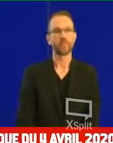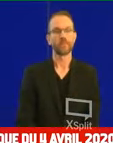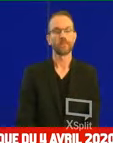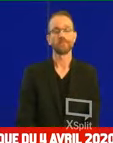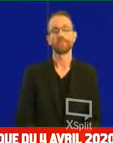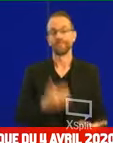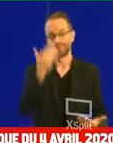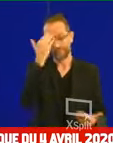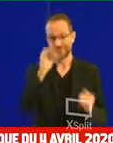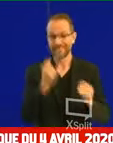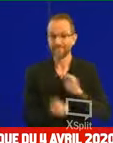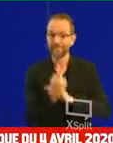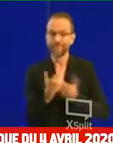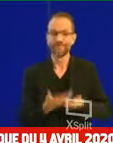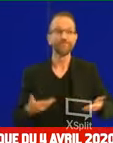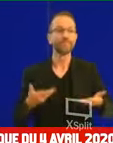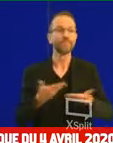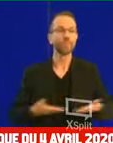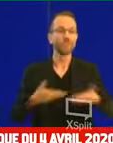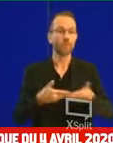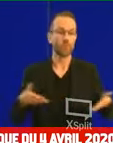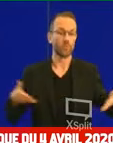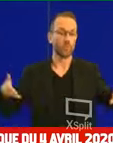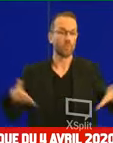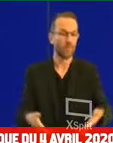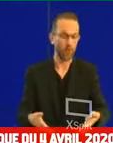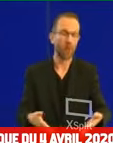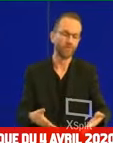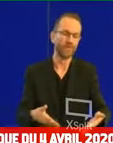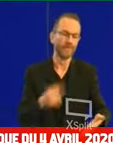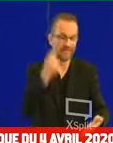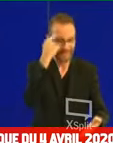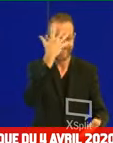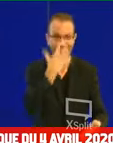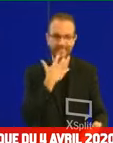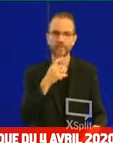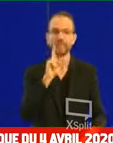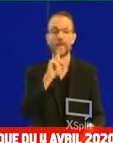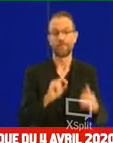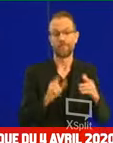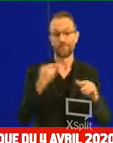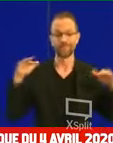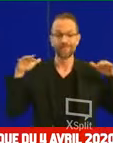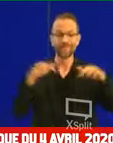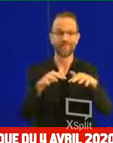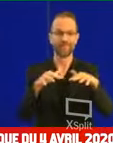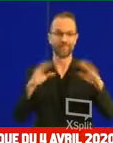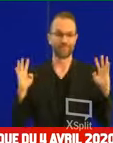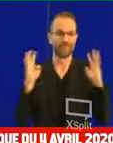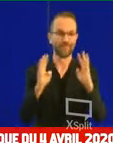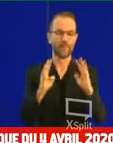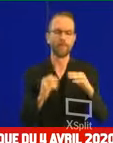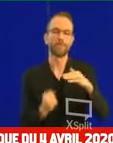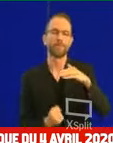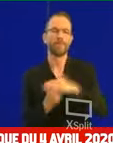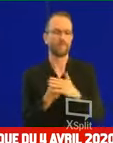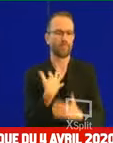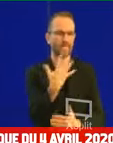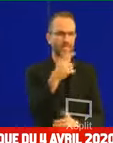l'autre les magasins de télécommunications peuvent également être ouverts de manière limitée